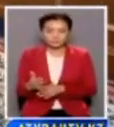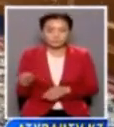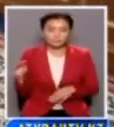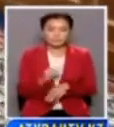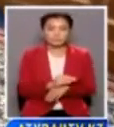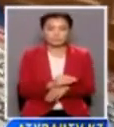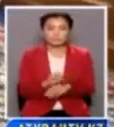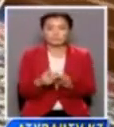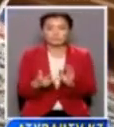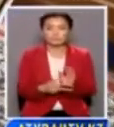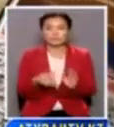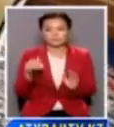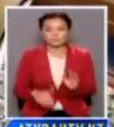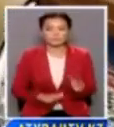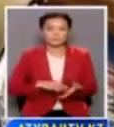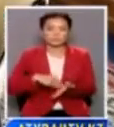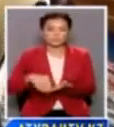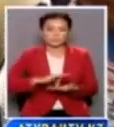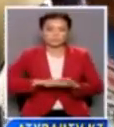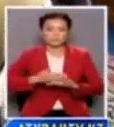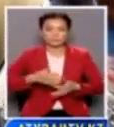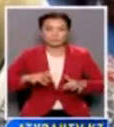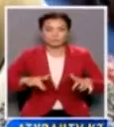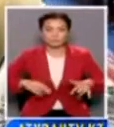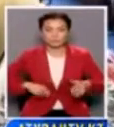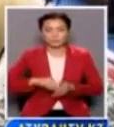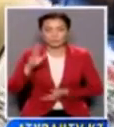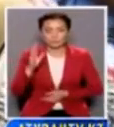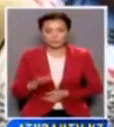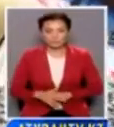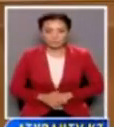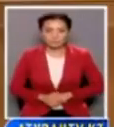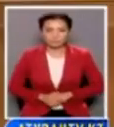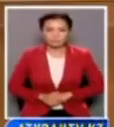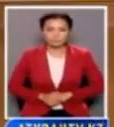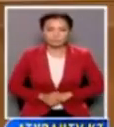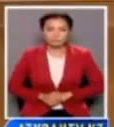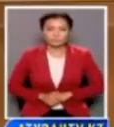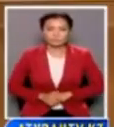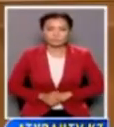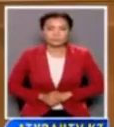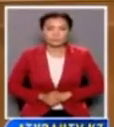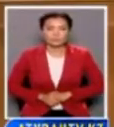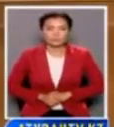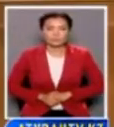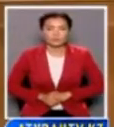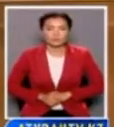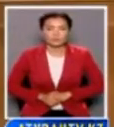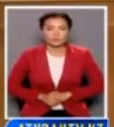тағы 18 мың үстінде компьютер алу қарастырылып жатыр, осы орталық республика бюджеттен.